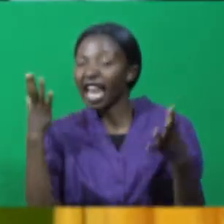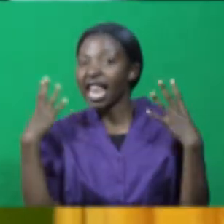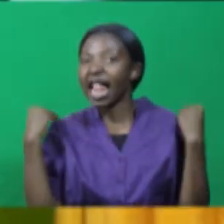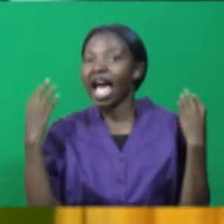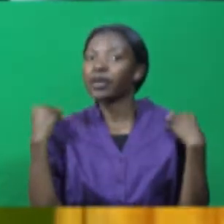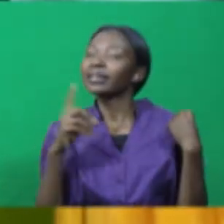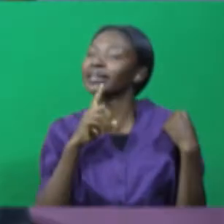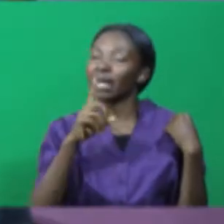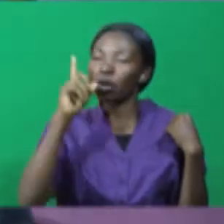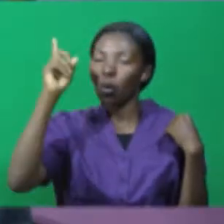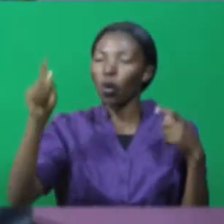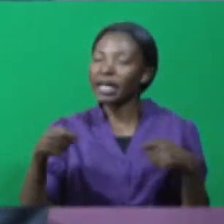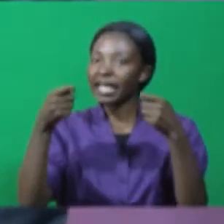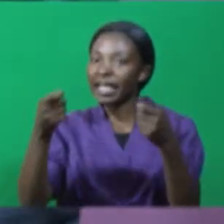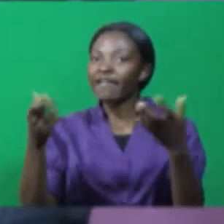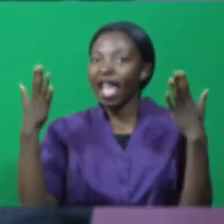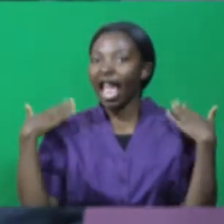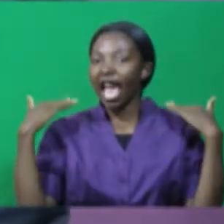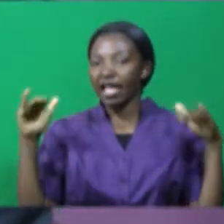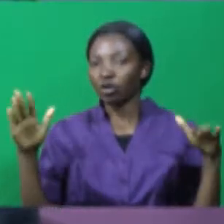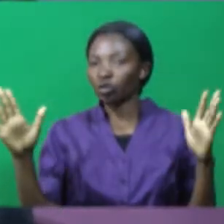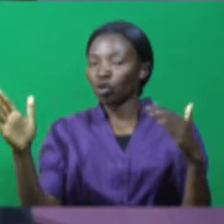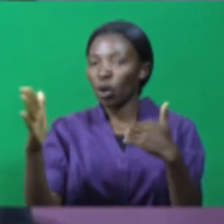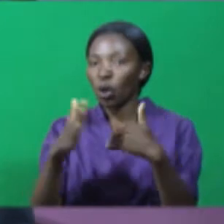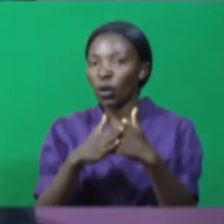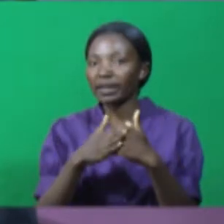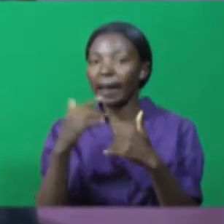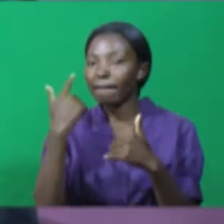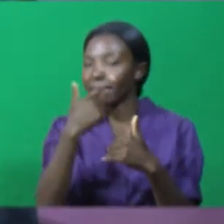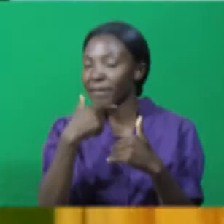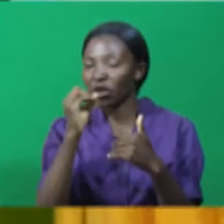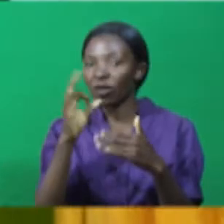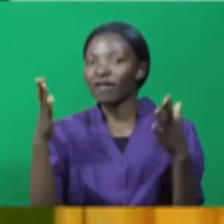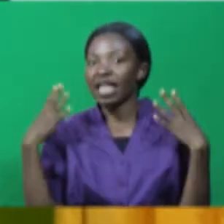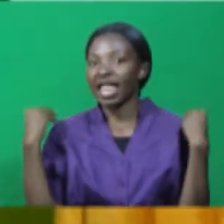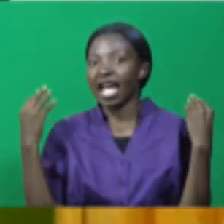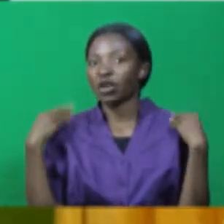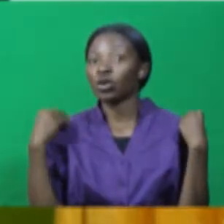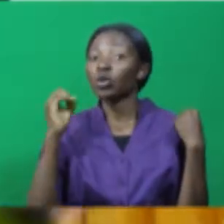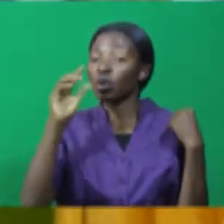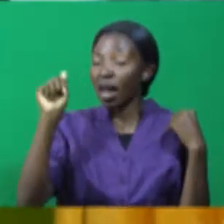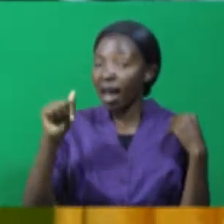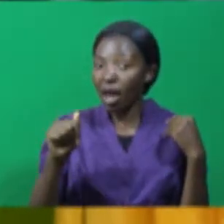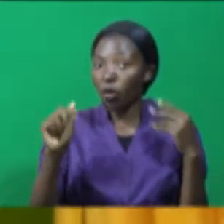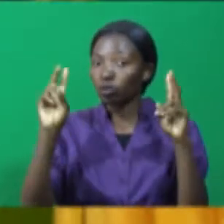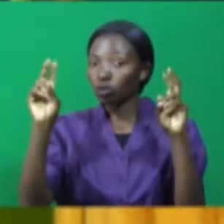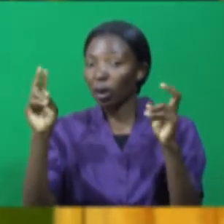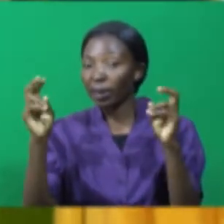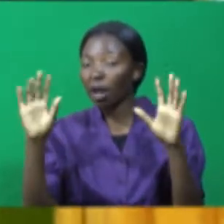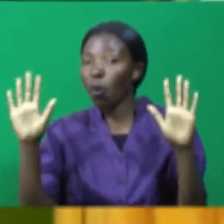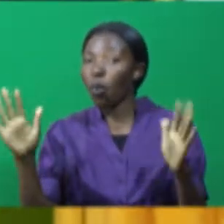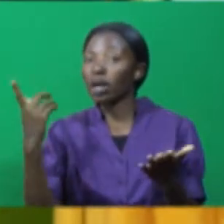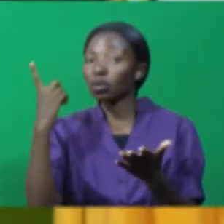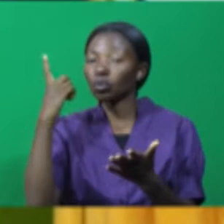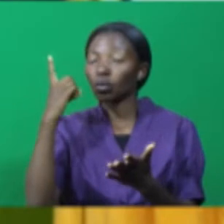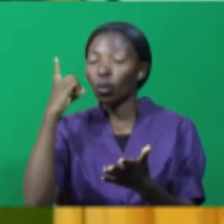Mwari atuma ngirosi. Yadzirira miromo yeshumba. Apa musoro wedu wenyaya uri kuti Maitiro aMwari.